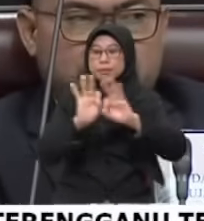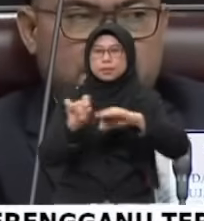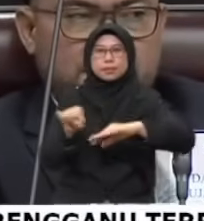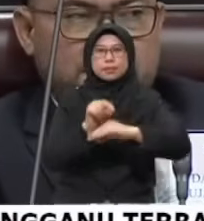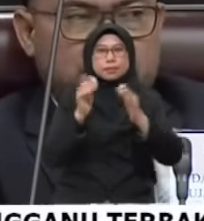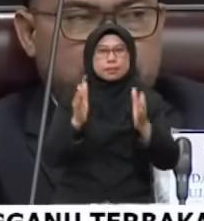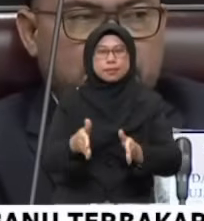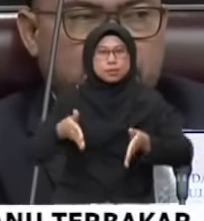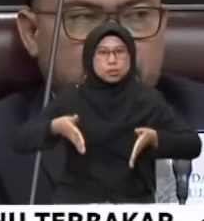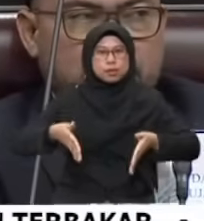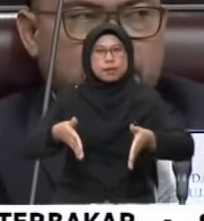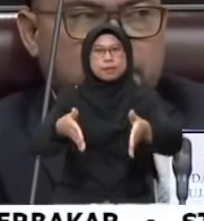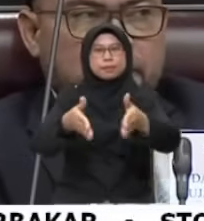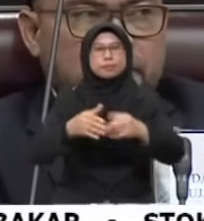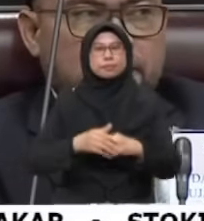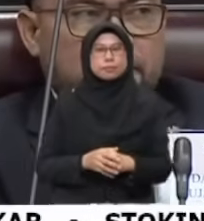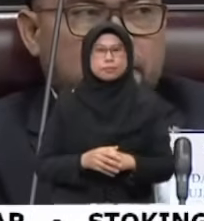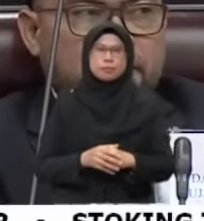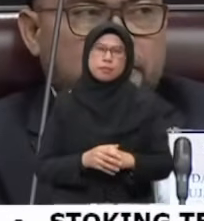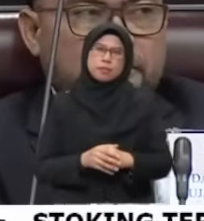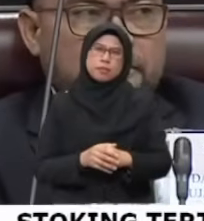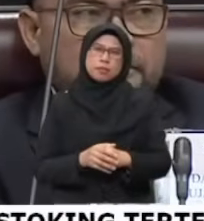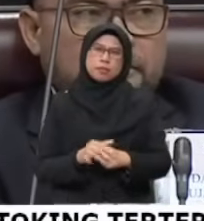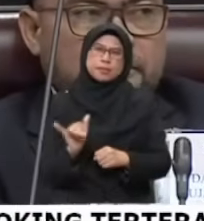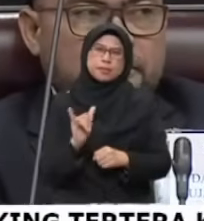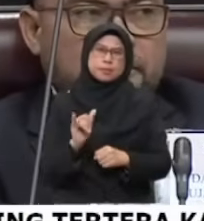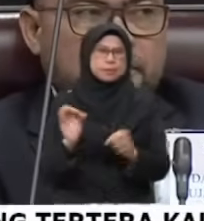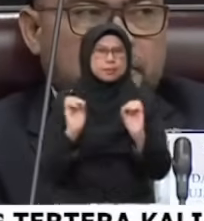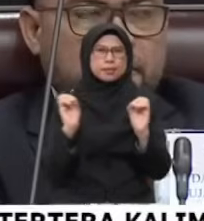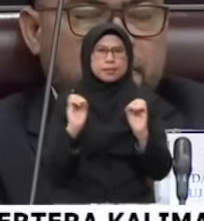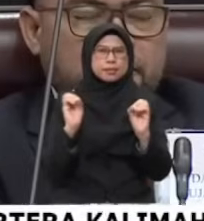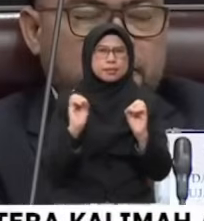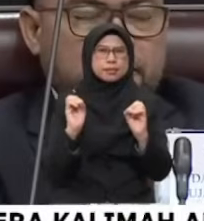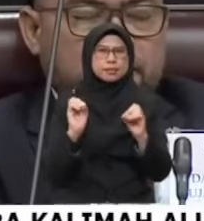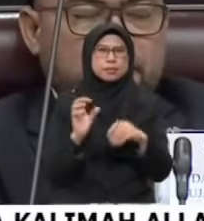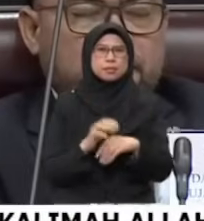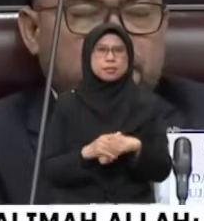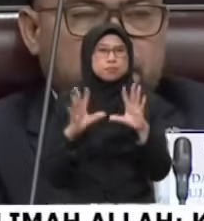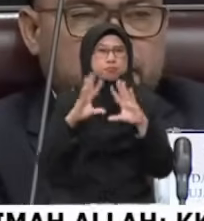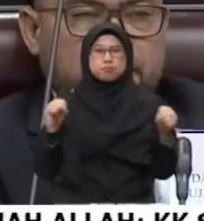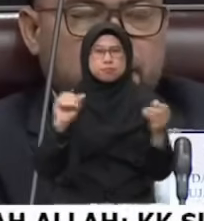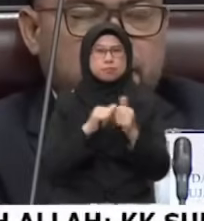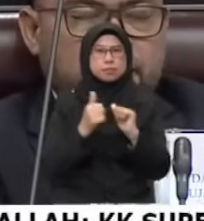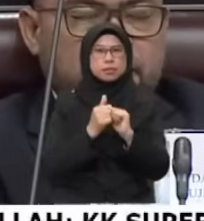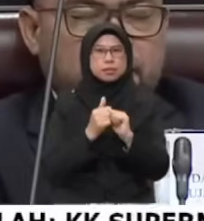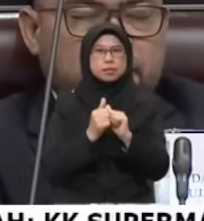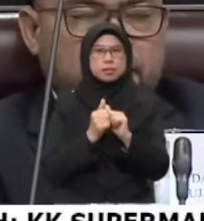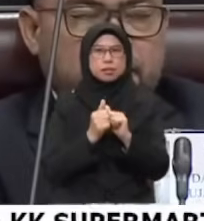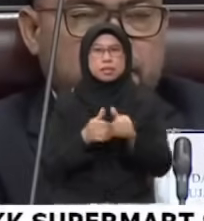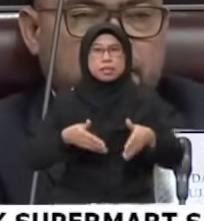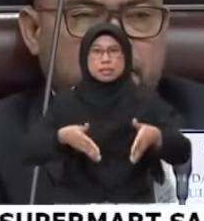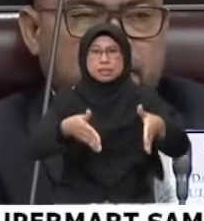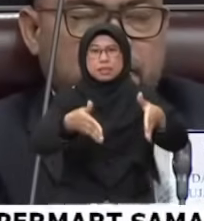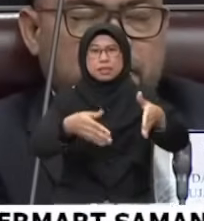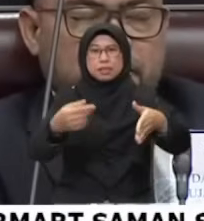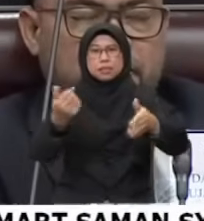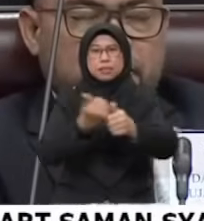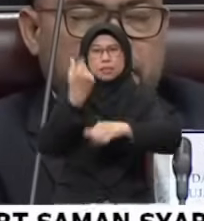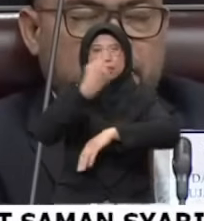Raya seolah-olah tiada penyelesaian yang boleh men menokahkannya jalan berubang hari-hari